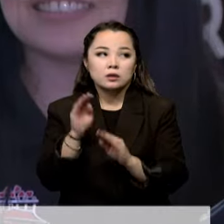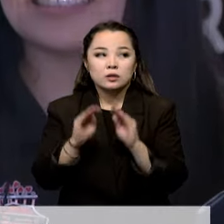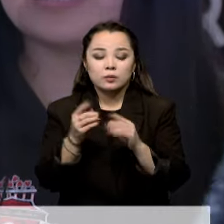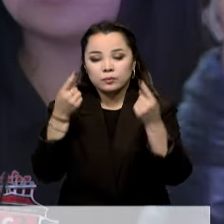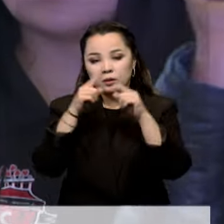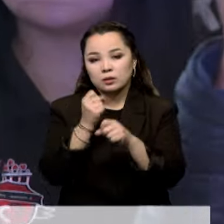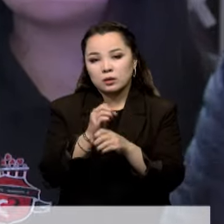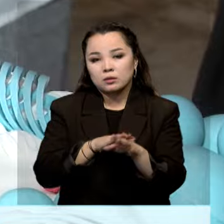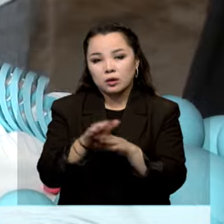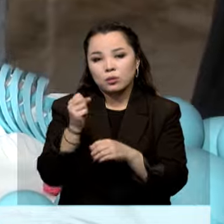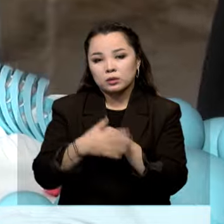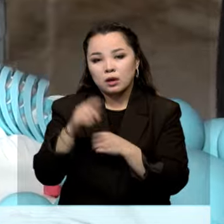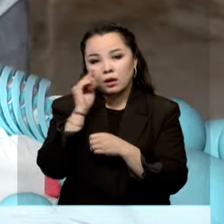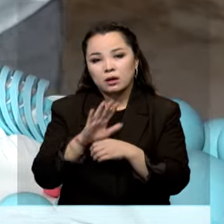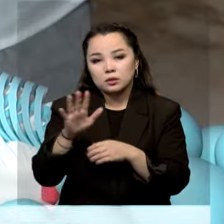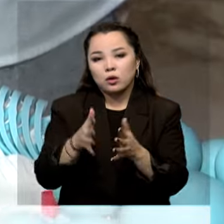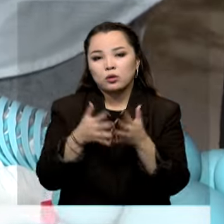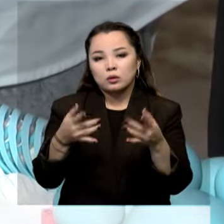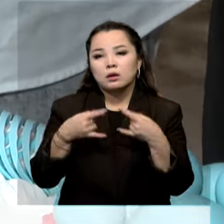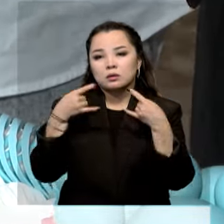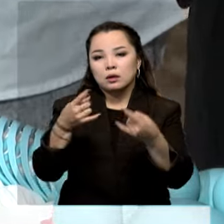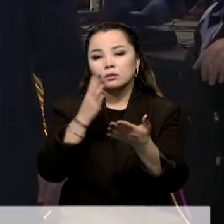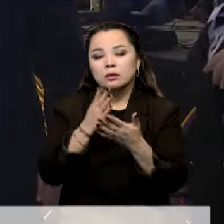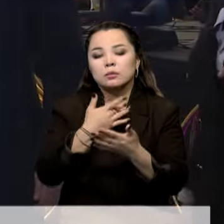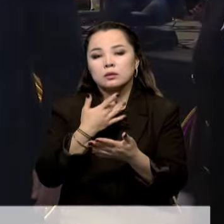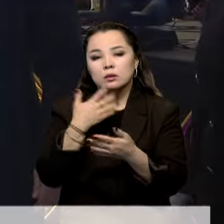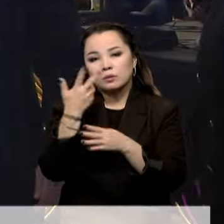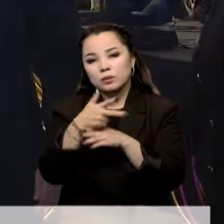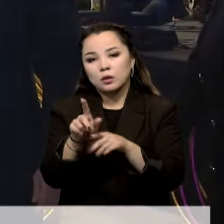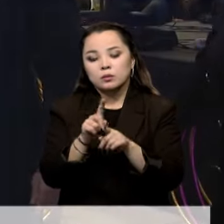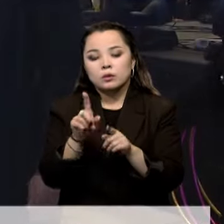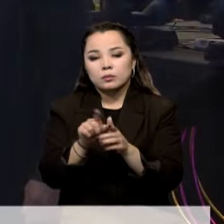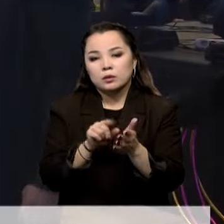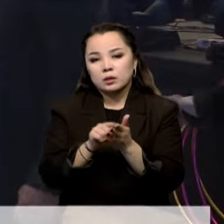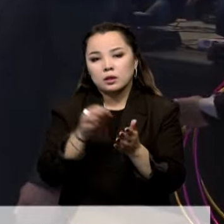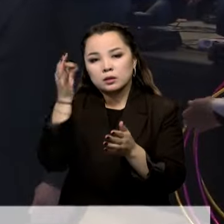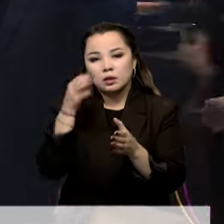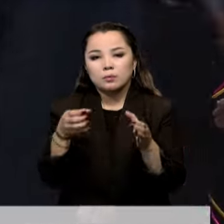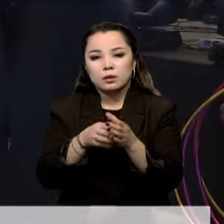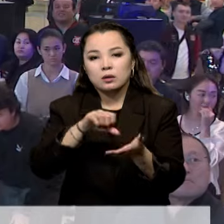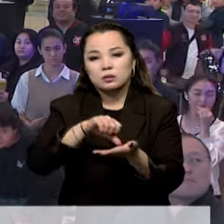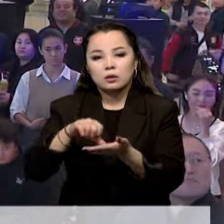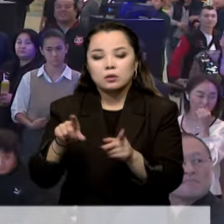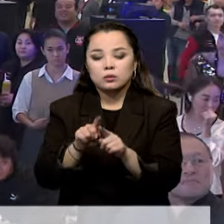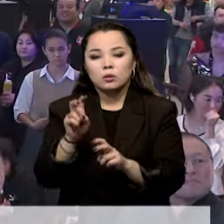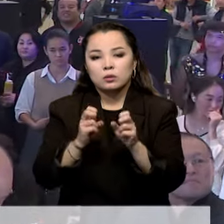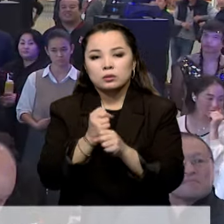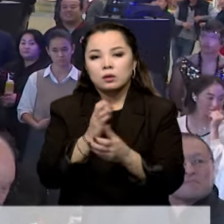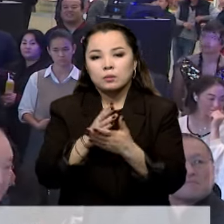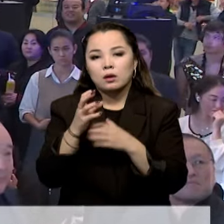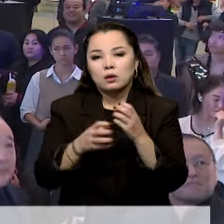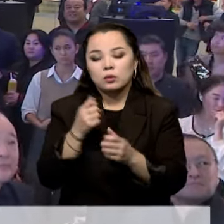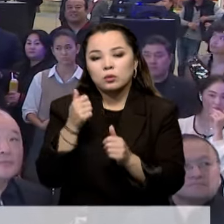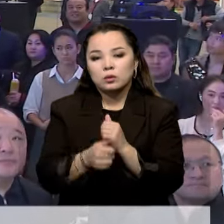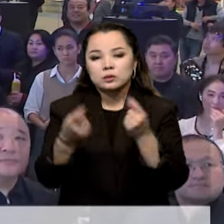жабдықталған залда Орталық Азиядағы ең үлкен экран қойылған. Бейнемен дыбысы мүнсіз құрылғылар германиялық Сайн Прежек компаниясының өнімі. Бұл әлемдегі